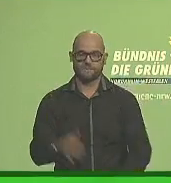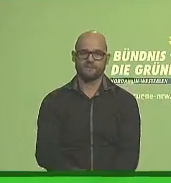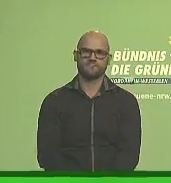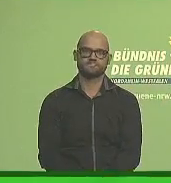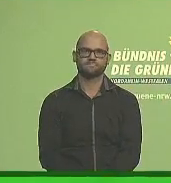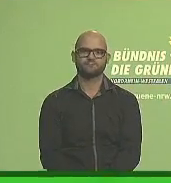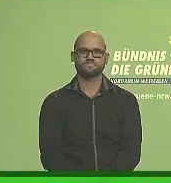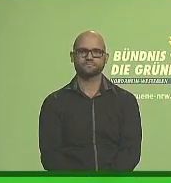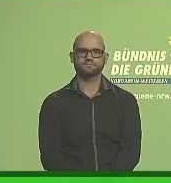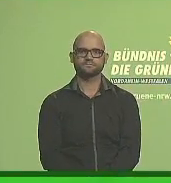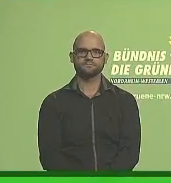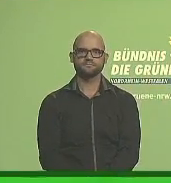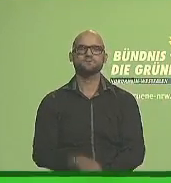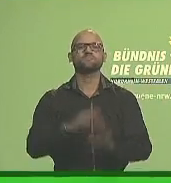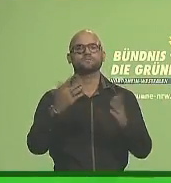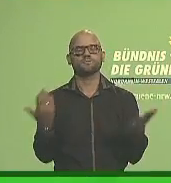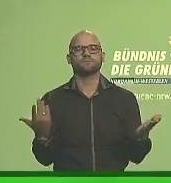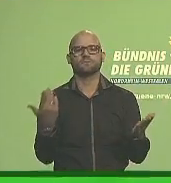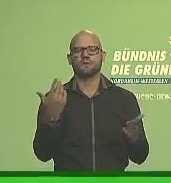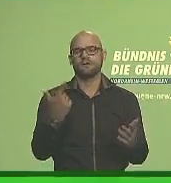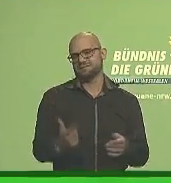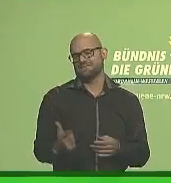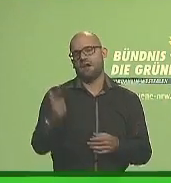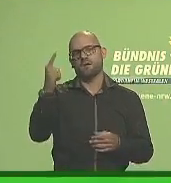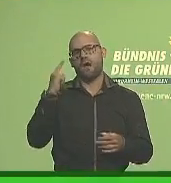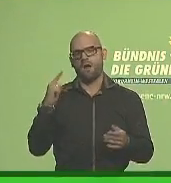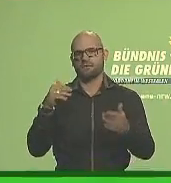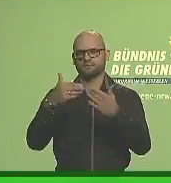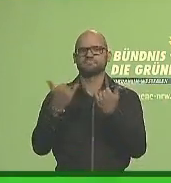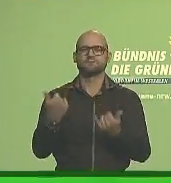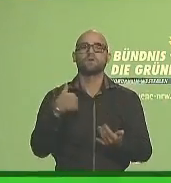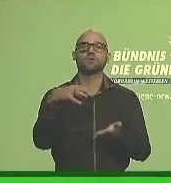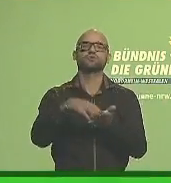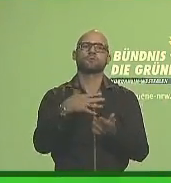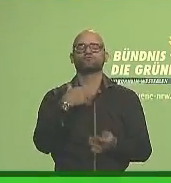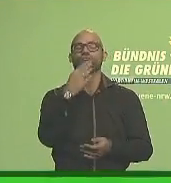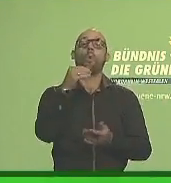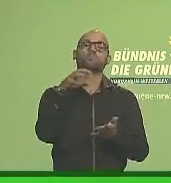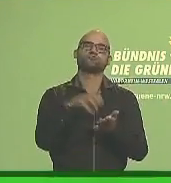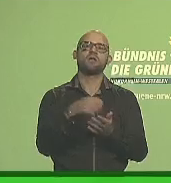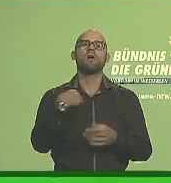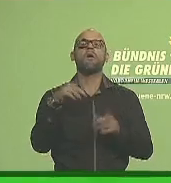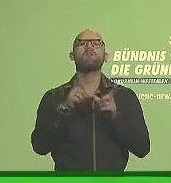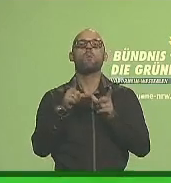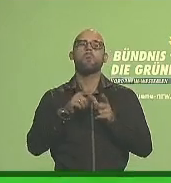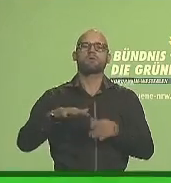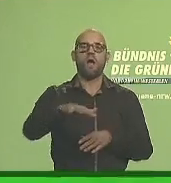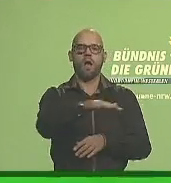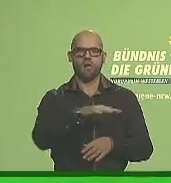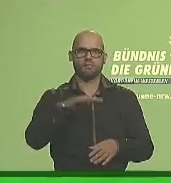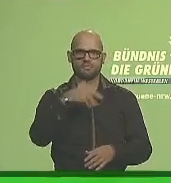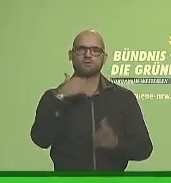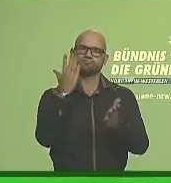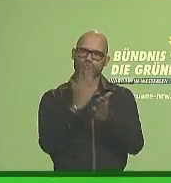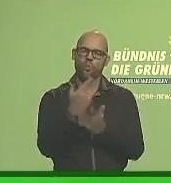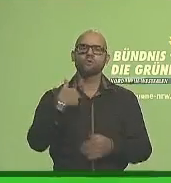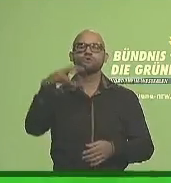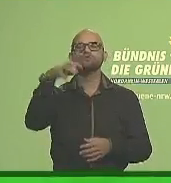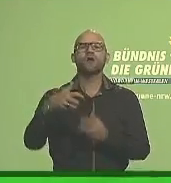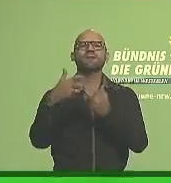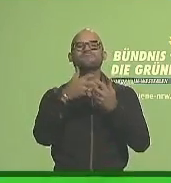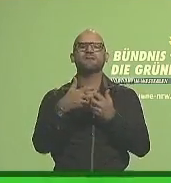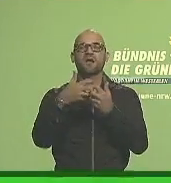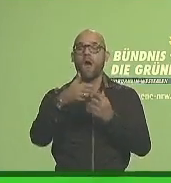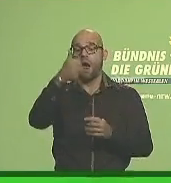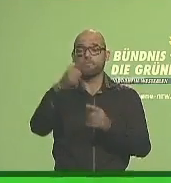Wir sind jetzt hingegangen und sind seit 2 Jahren in der schönen Stadt Wuppertal am Experimentieren. Wir haben dort gemeinsam mit den Stadtwerken, nachdem es einmal